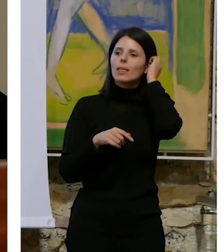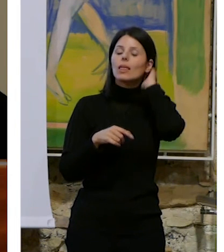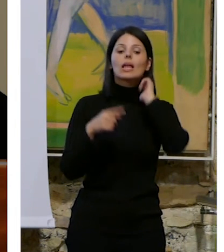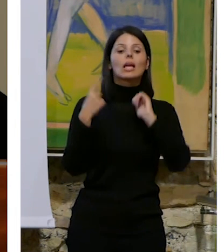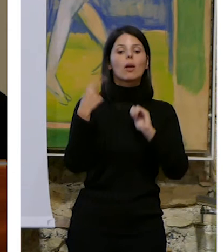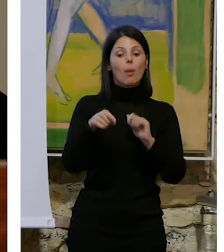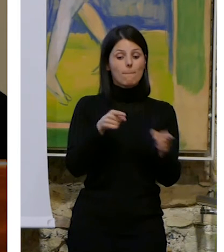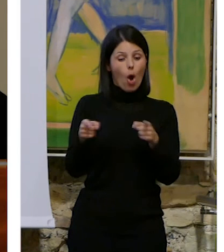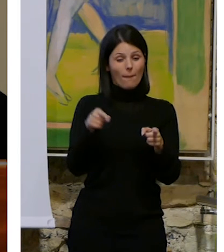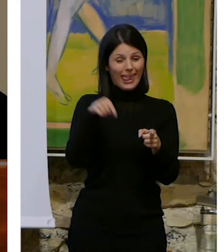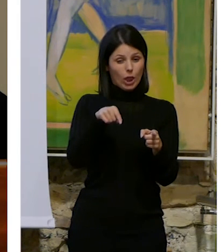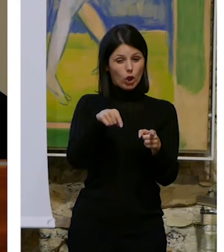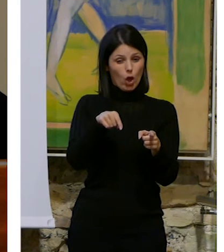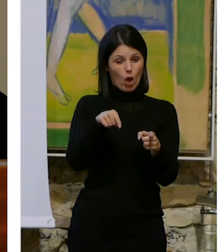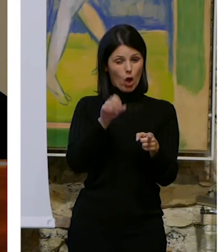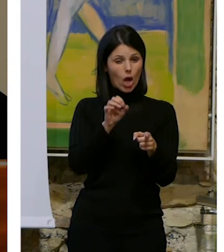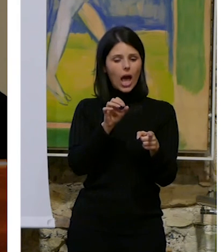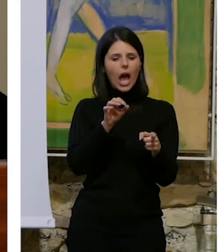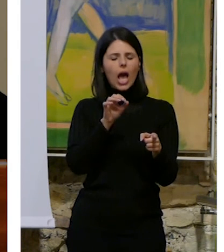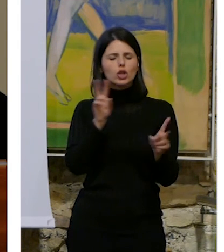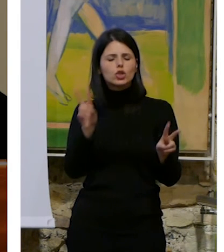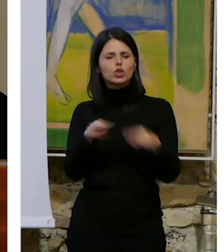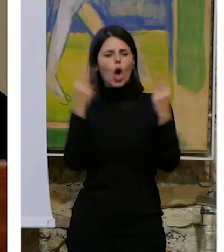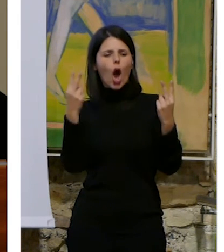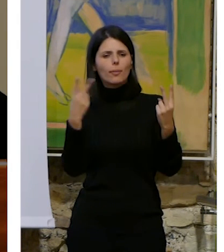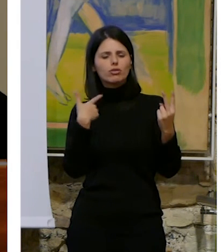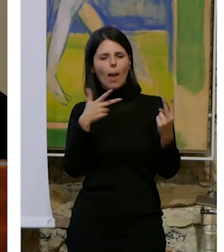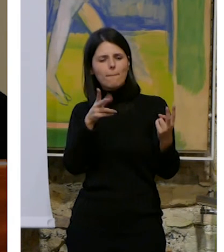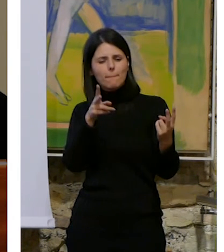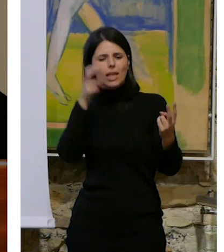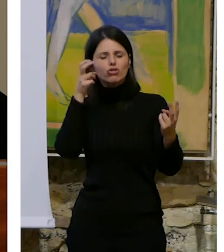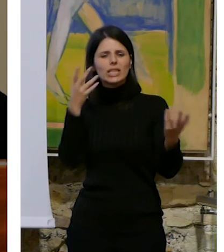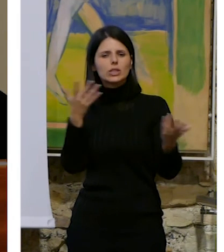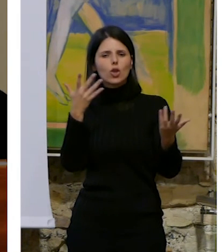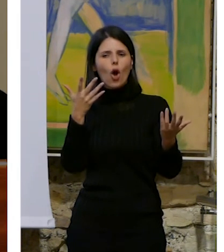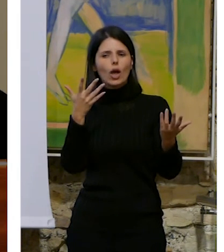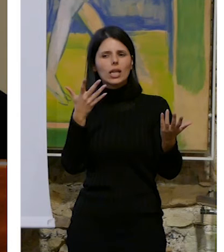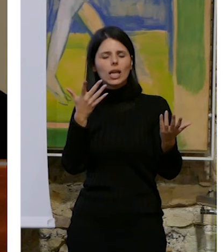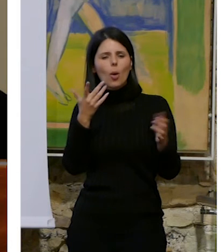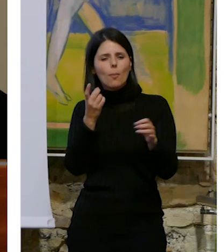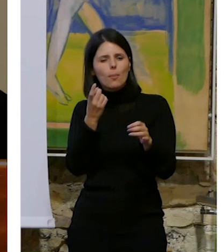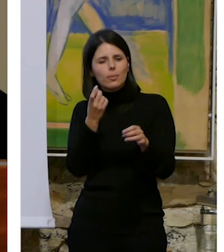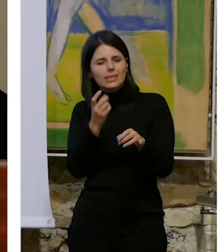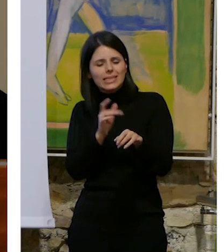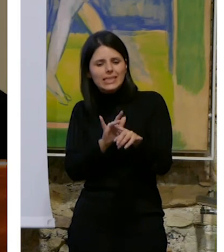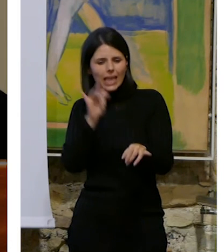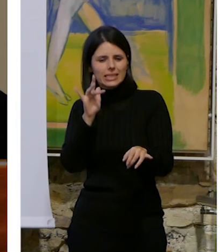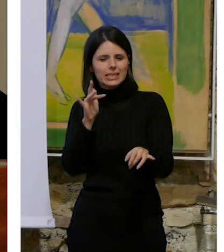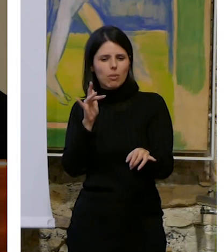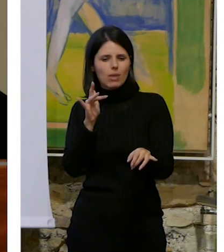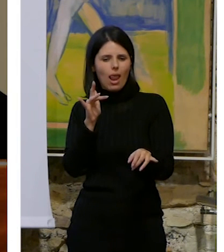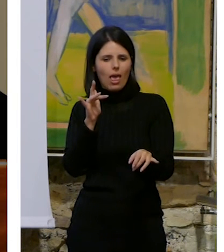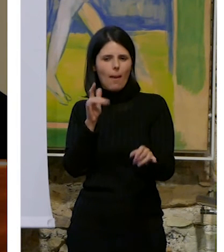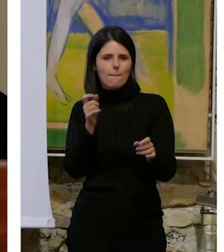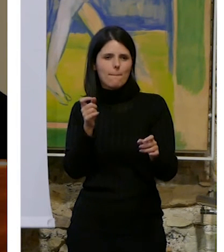in quel momento lì si scopre che esiste una percezione in un qualche modo più sensibile dei destini del